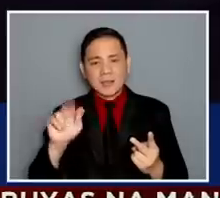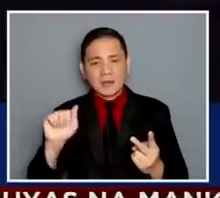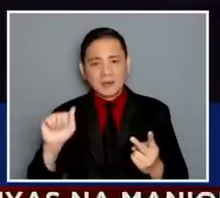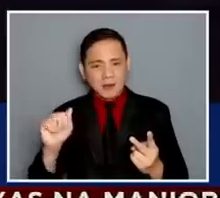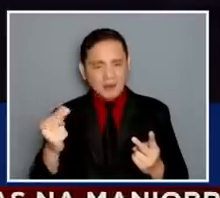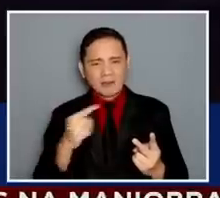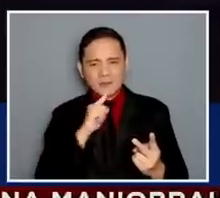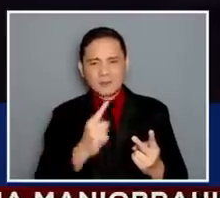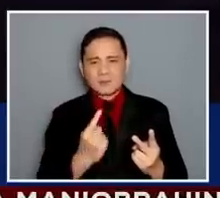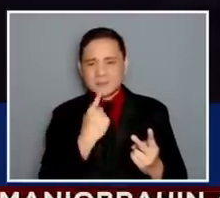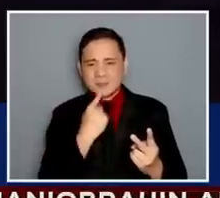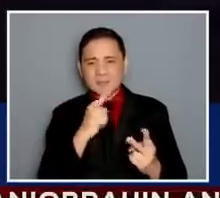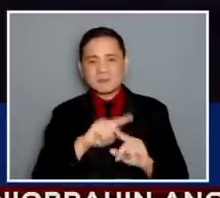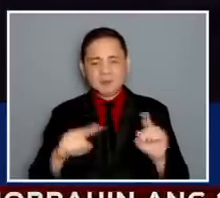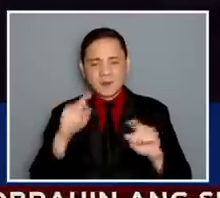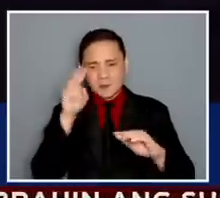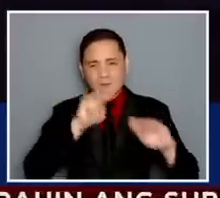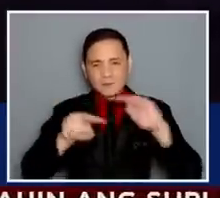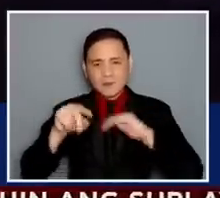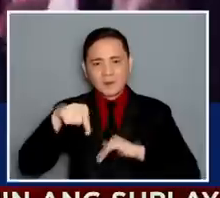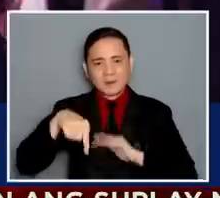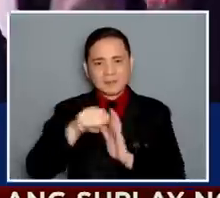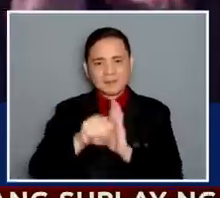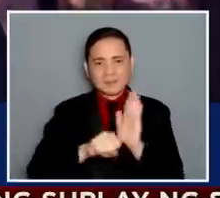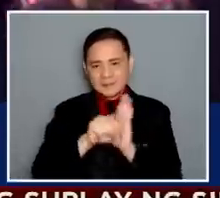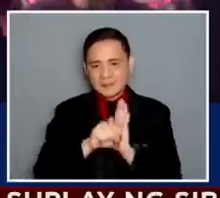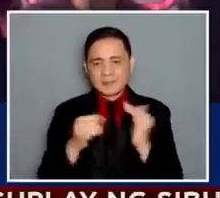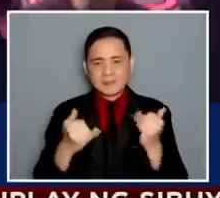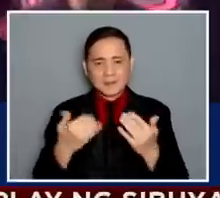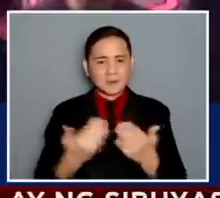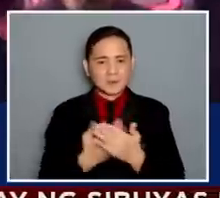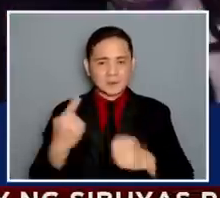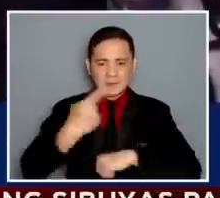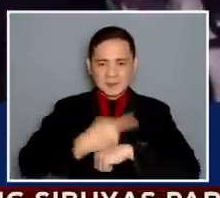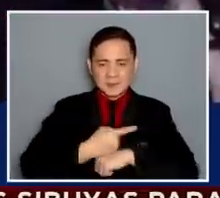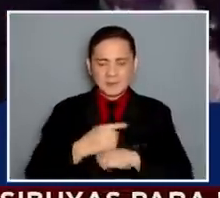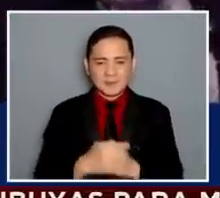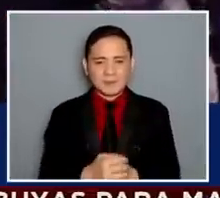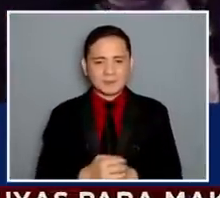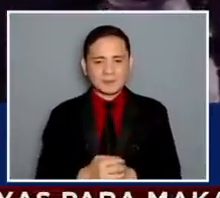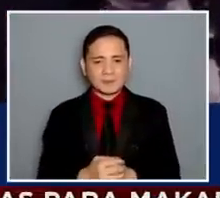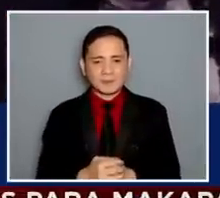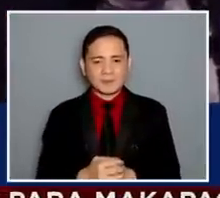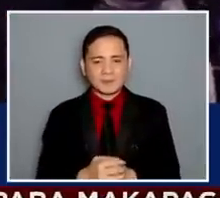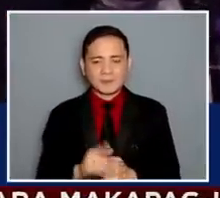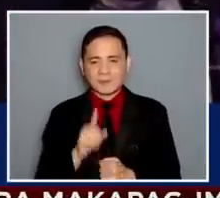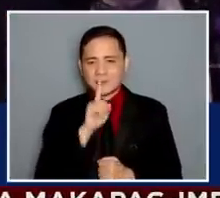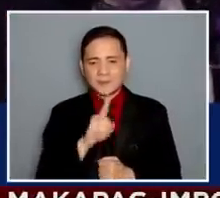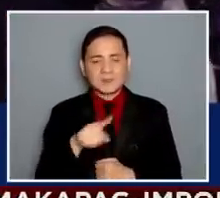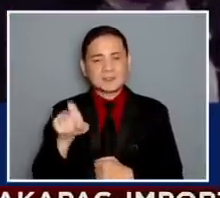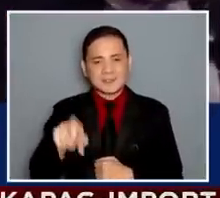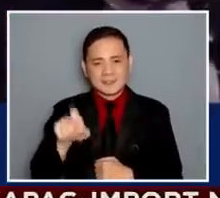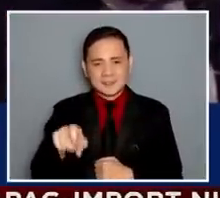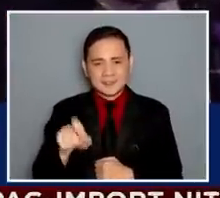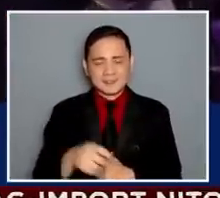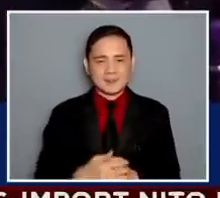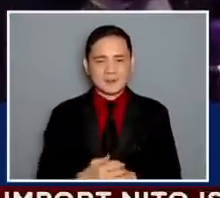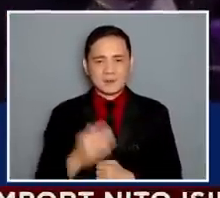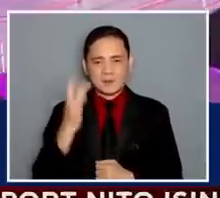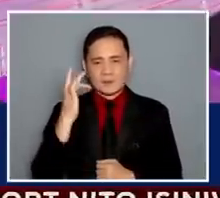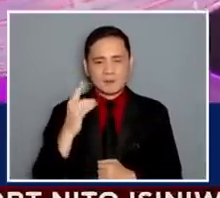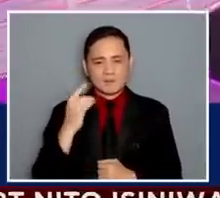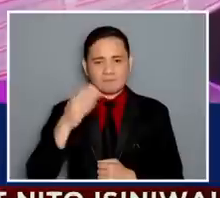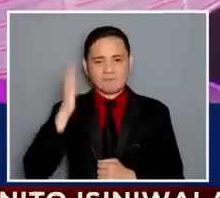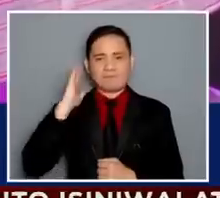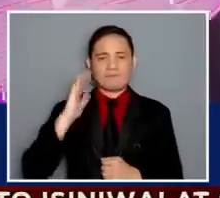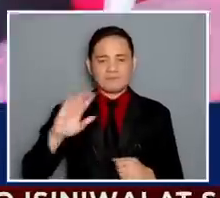to this season as well, right? It's, again, it's a new day. So, yeah. Pagbalik ng Voice All naman, we saw that this is needed. This is like a parang healing process to